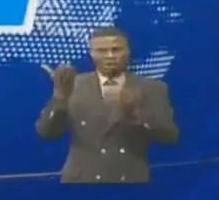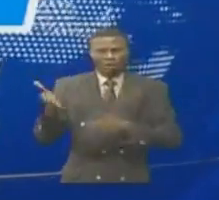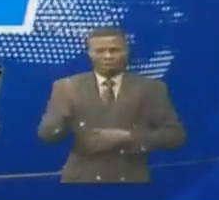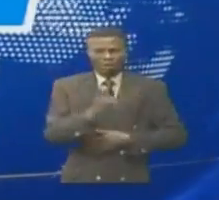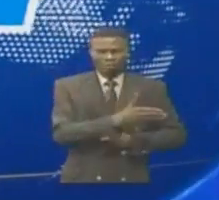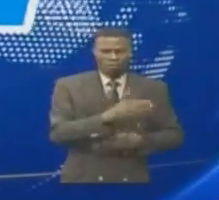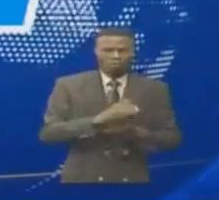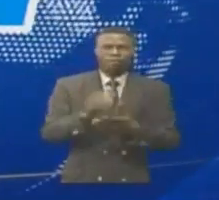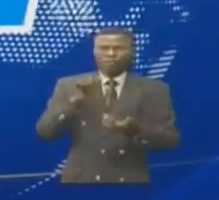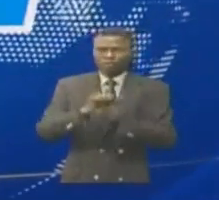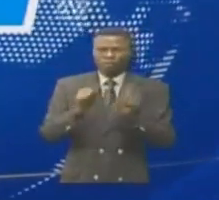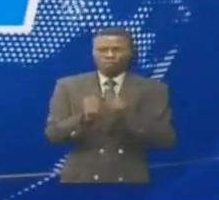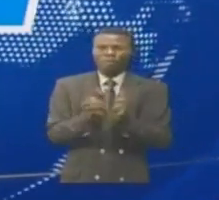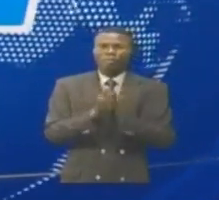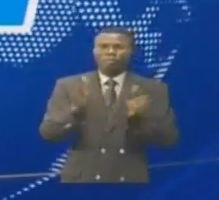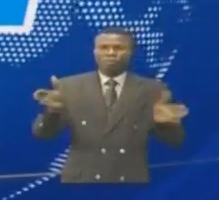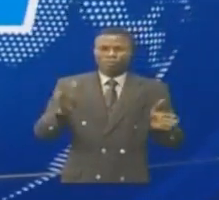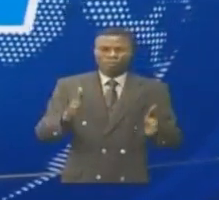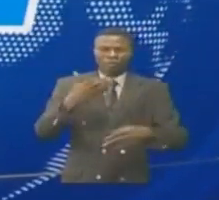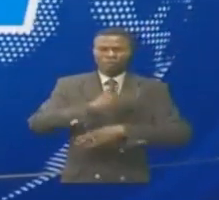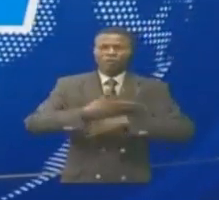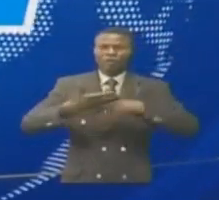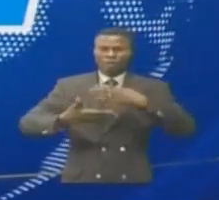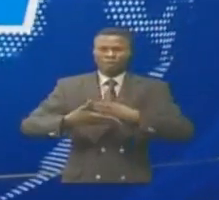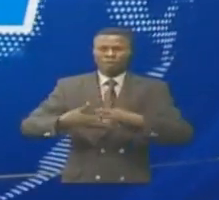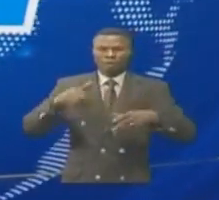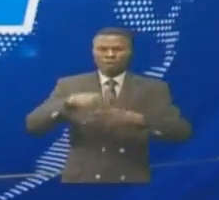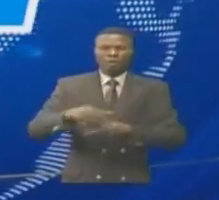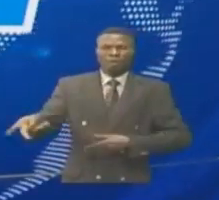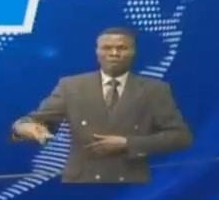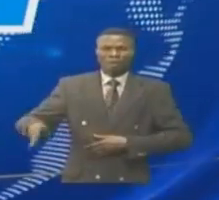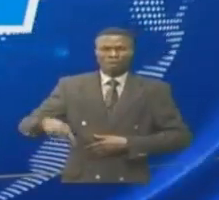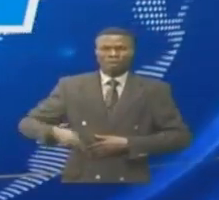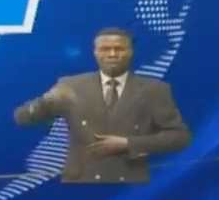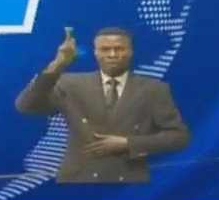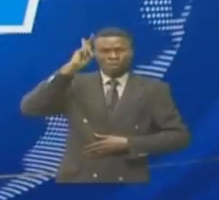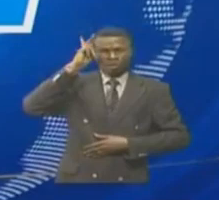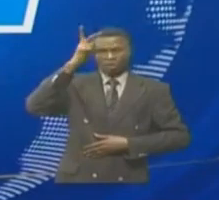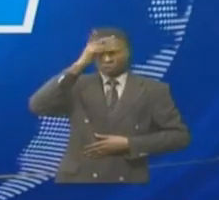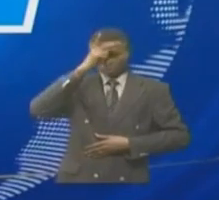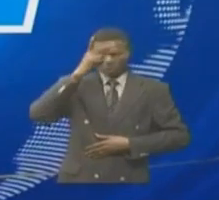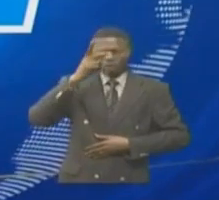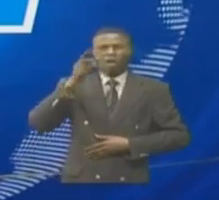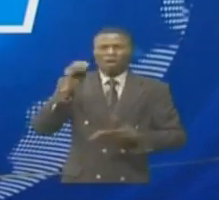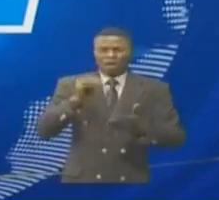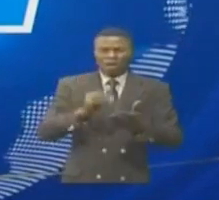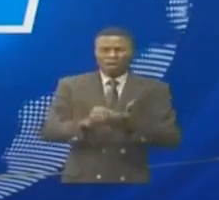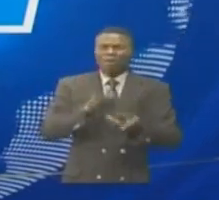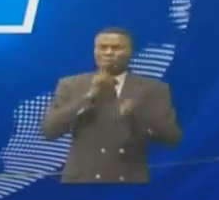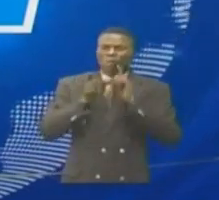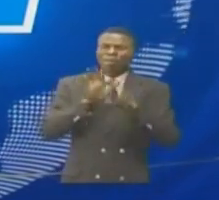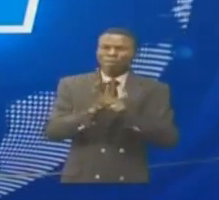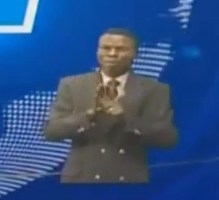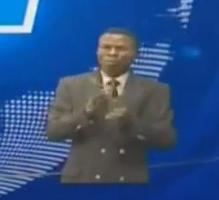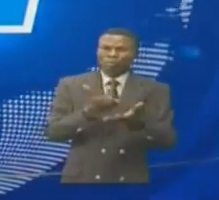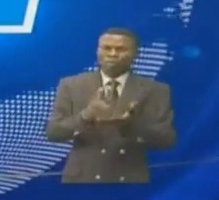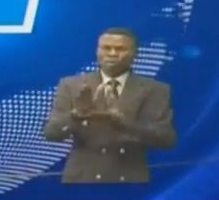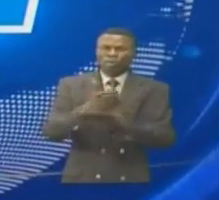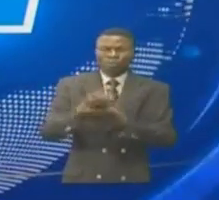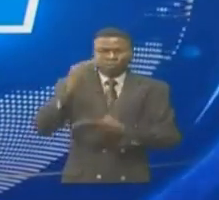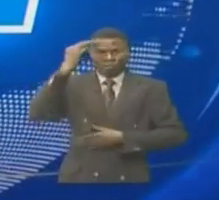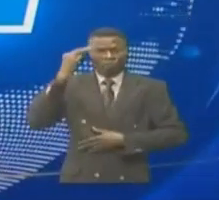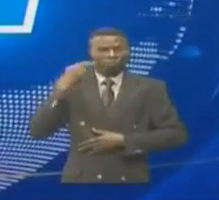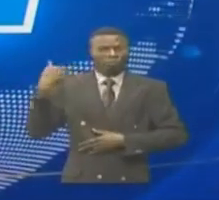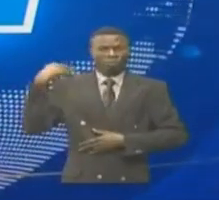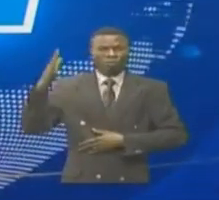Et la situation générale des infrastructures dans la province du Haut-Katanga était au centre des entretiens entre le ministre